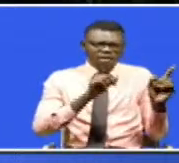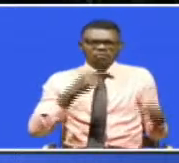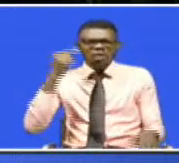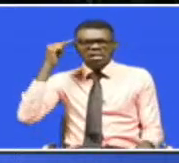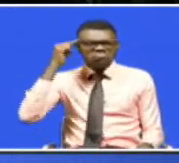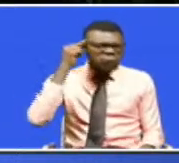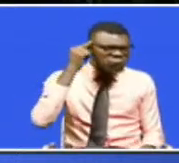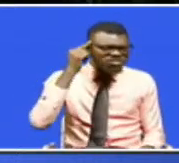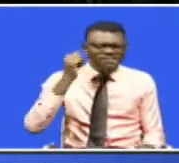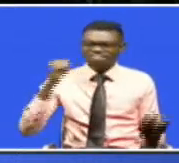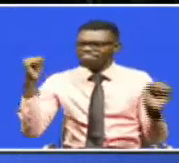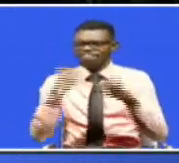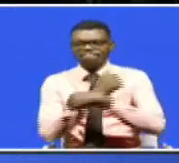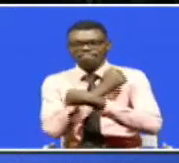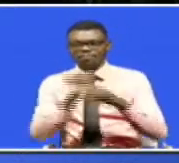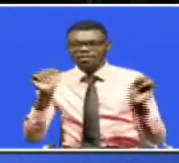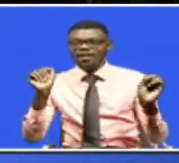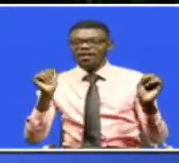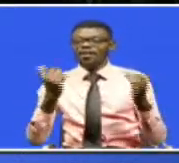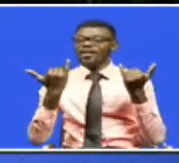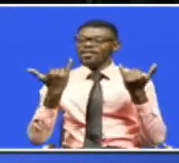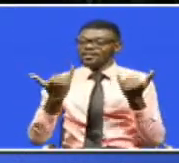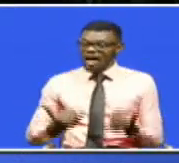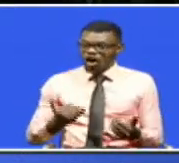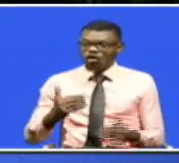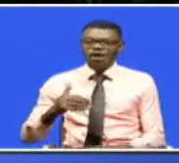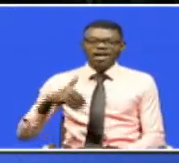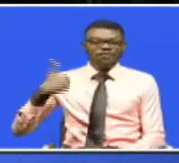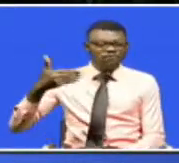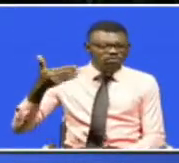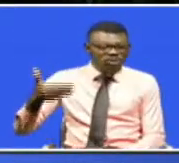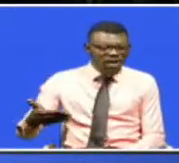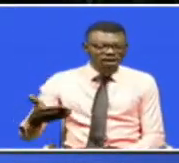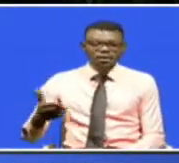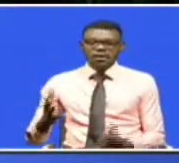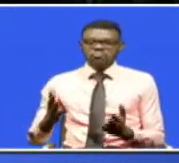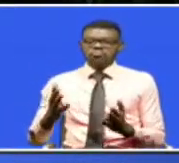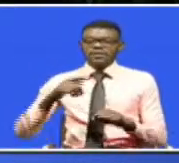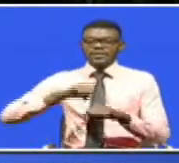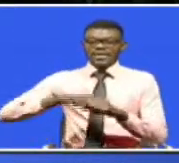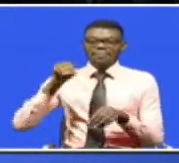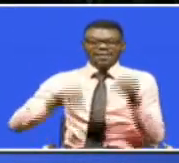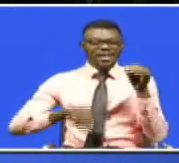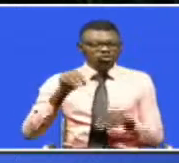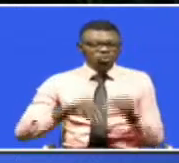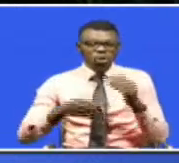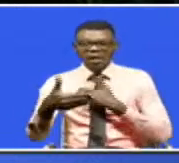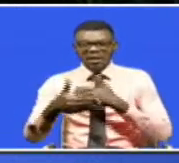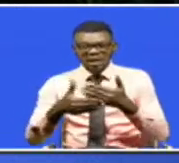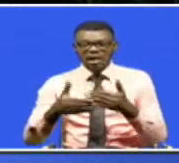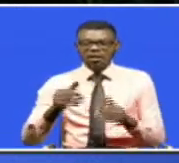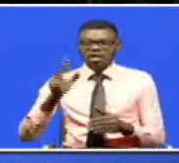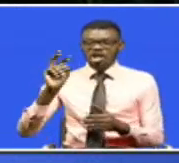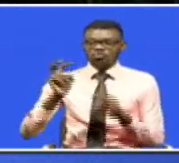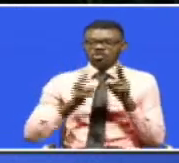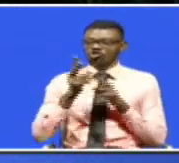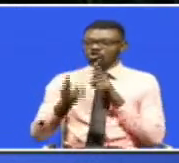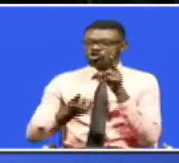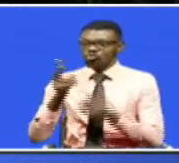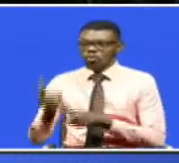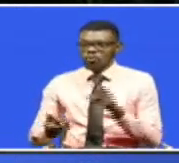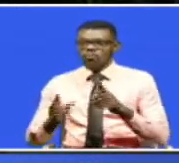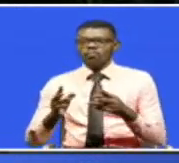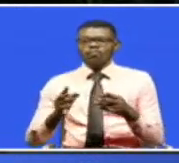mtu yoyote. Kwa hivyo tuna mali tunaelekea na siku zijazo, hata tukikaribia uchaguzi mkuu 2022,